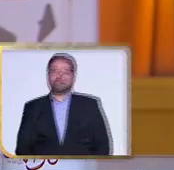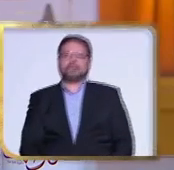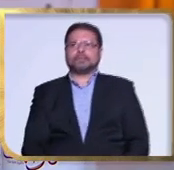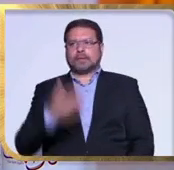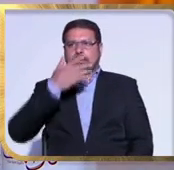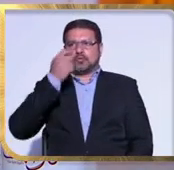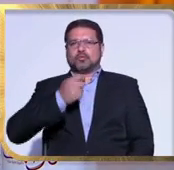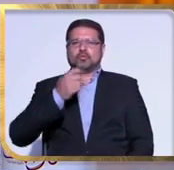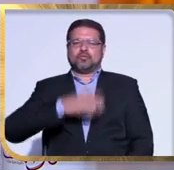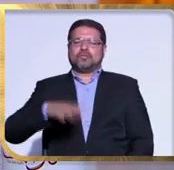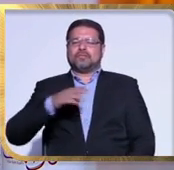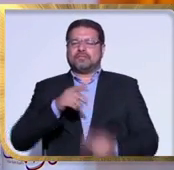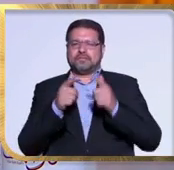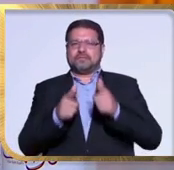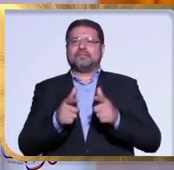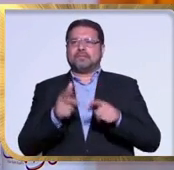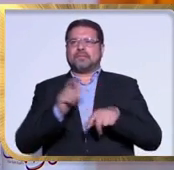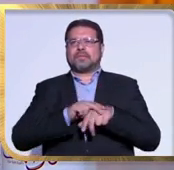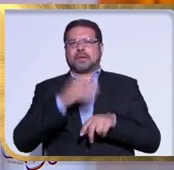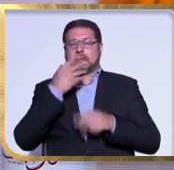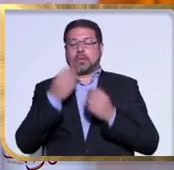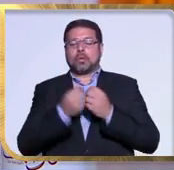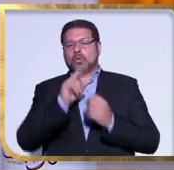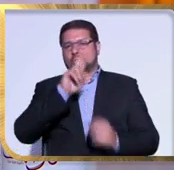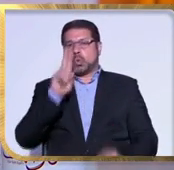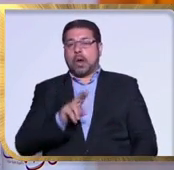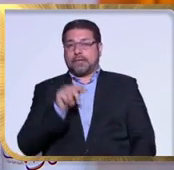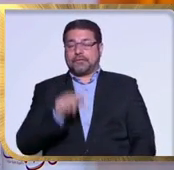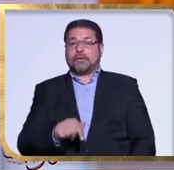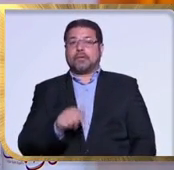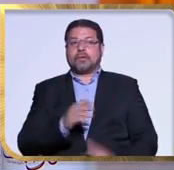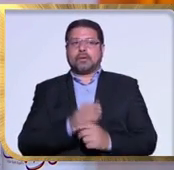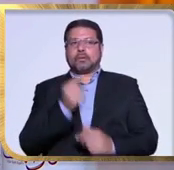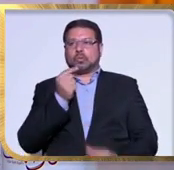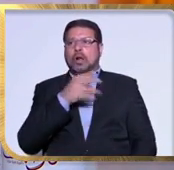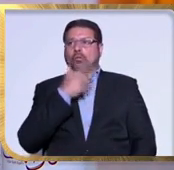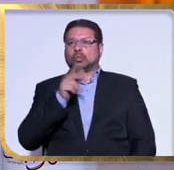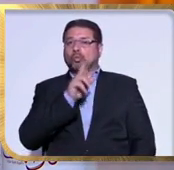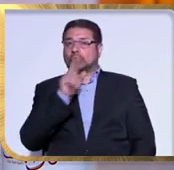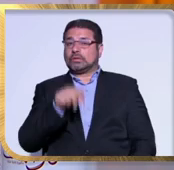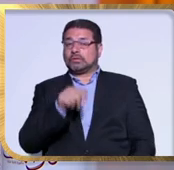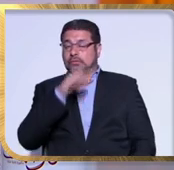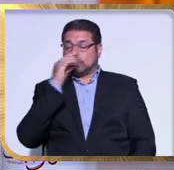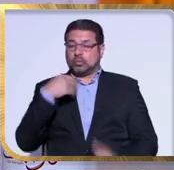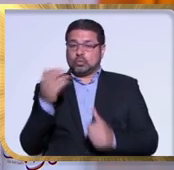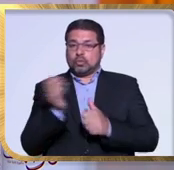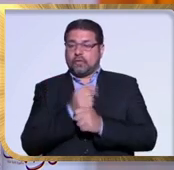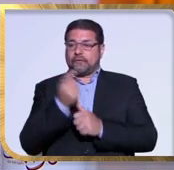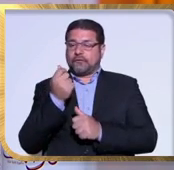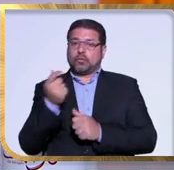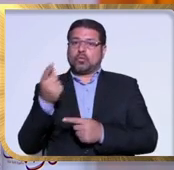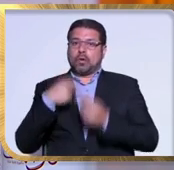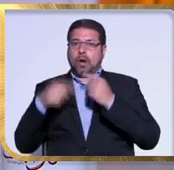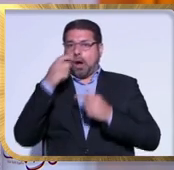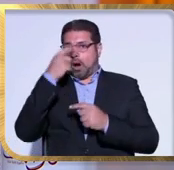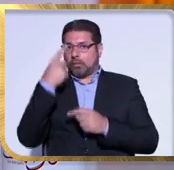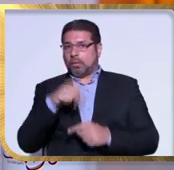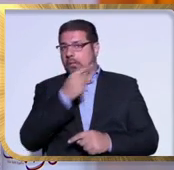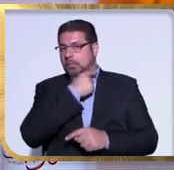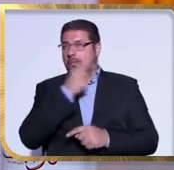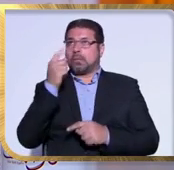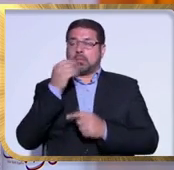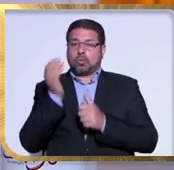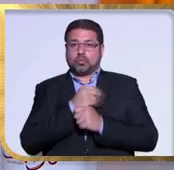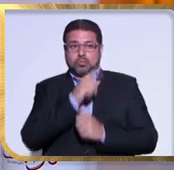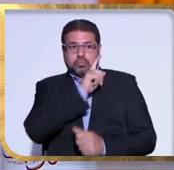مرحبا بالساده المشاهدين الكرام معانا سؤال لو سمحتي انا عايزه اسال لو كان الزوج بيجيب فلوس حرام هل الزوج عليها